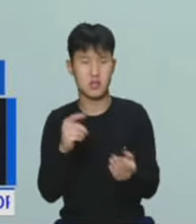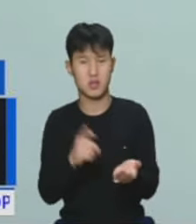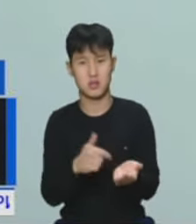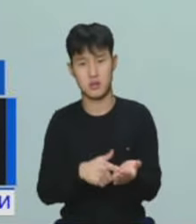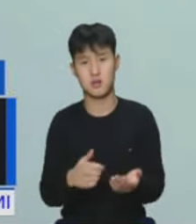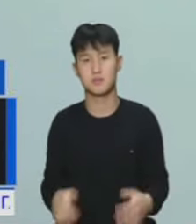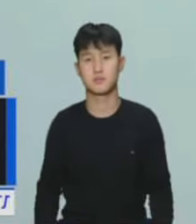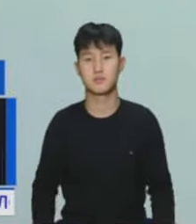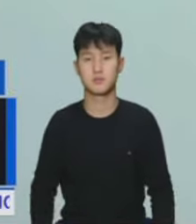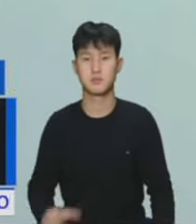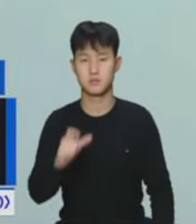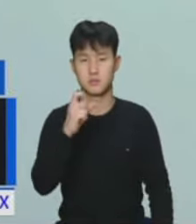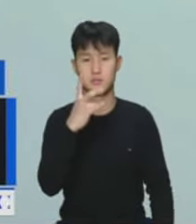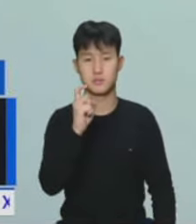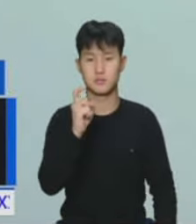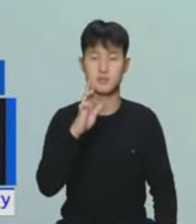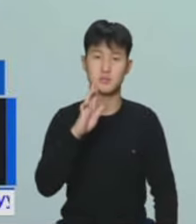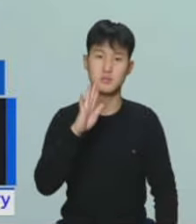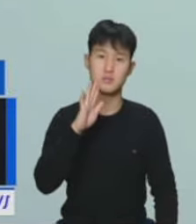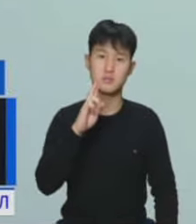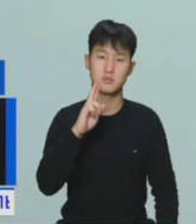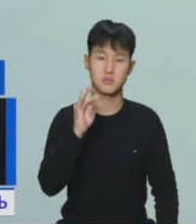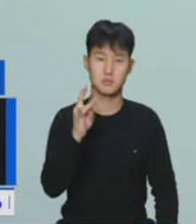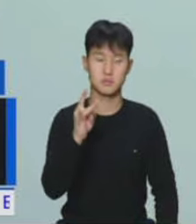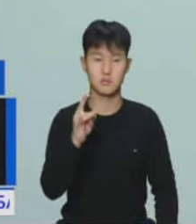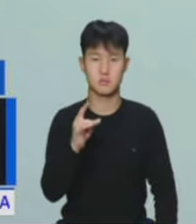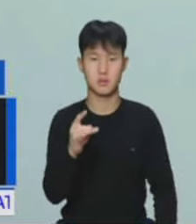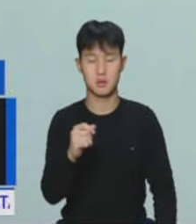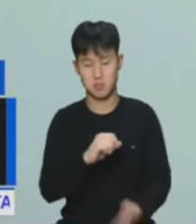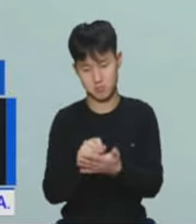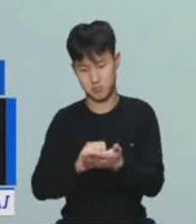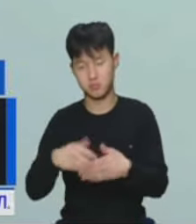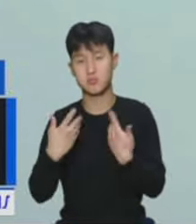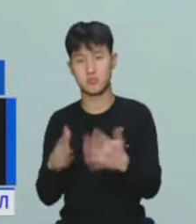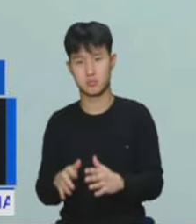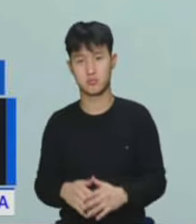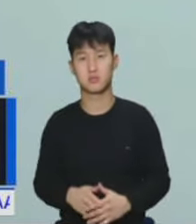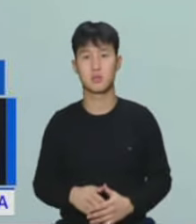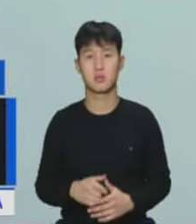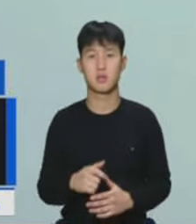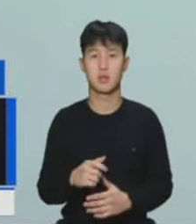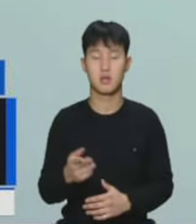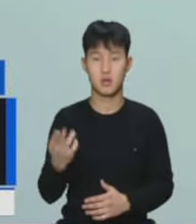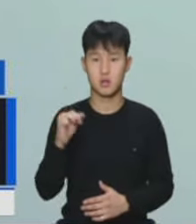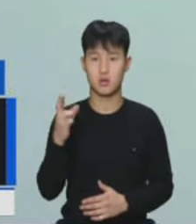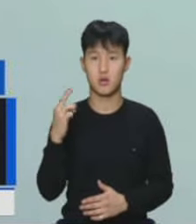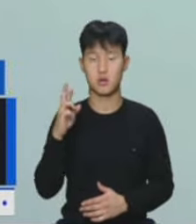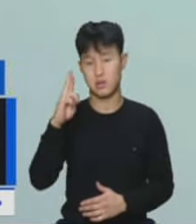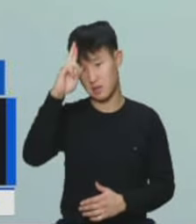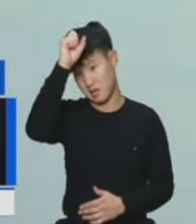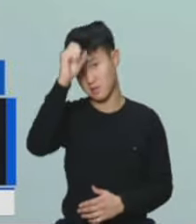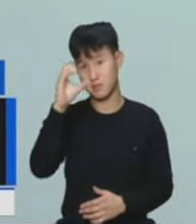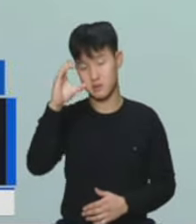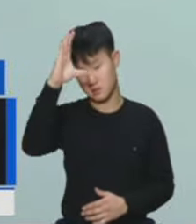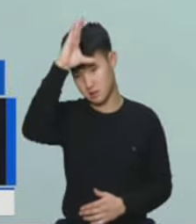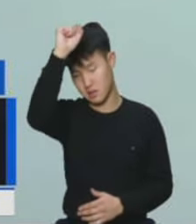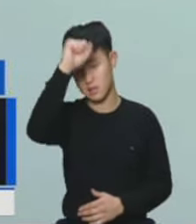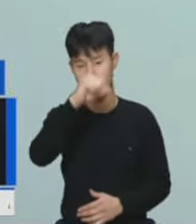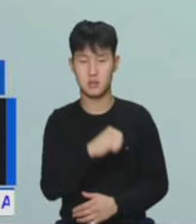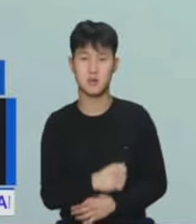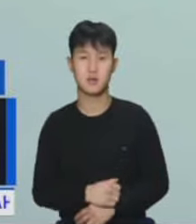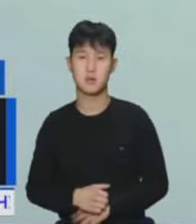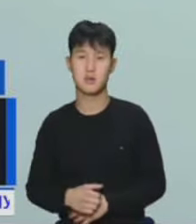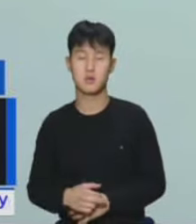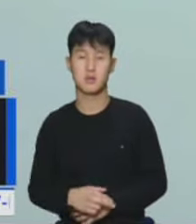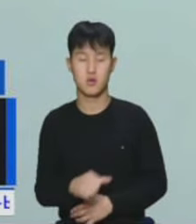Тэгэхээр инквайр би өнөөдөр бичиг явуулчихлаа. Инквайр доо яамны сайд өнөөдөр өөрийнх нь харьяанд